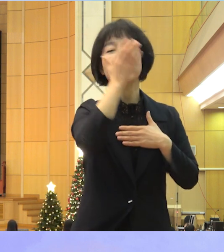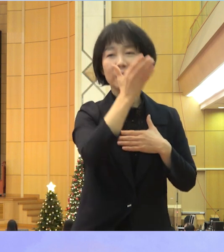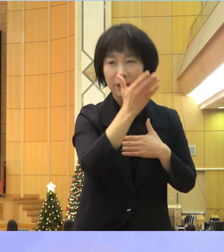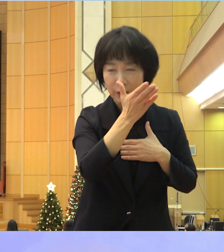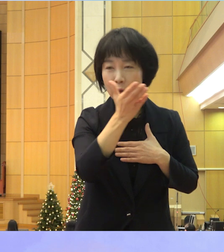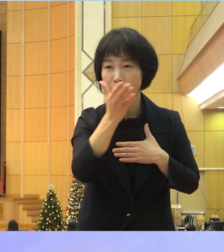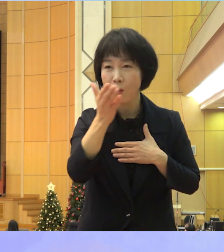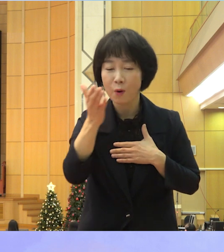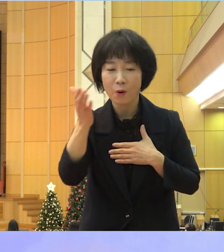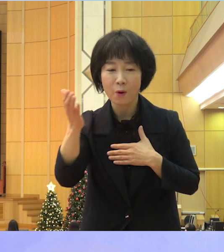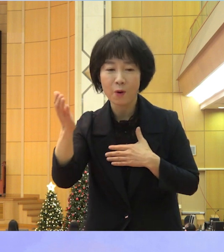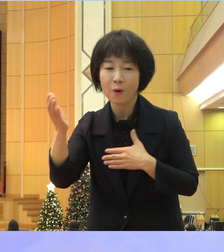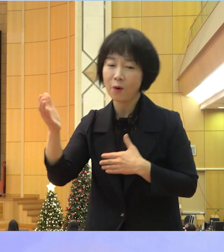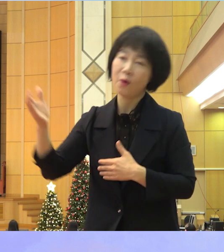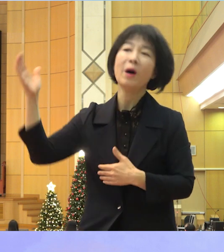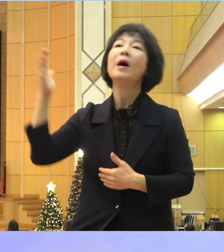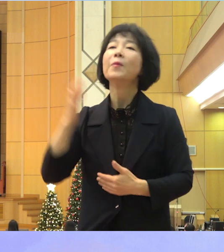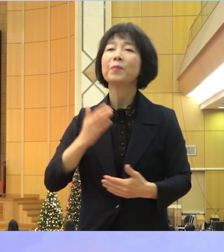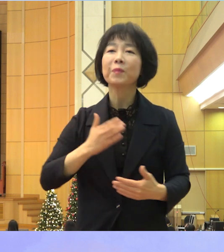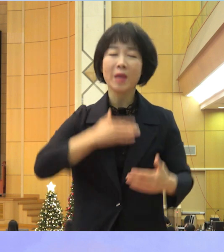위하라 주리요.